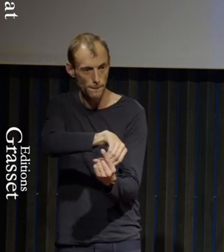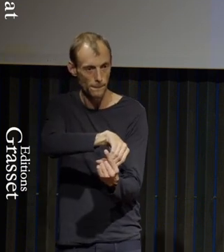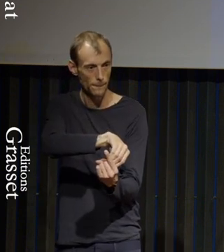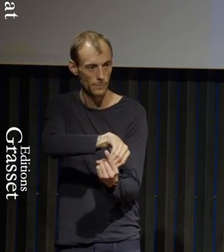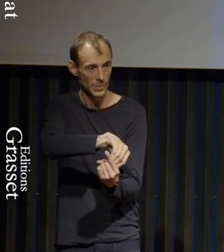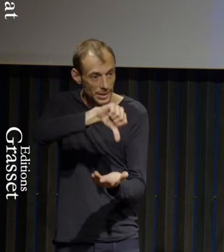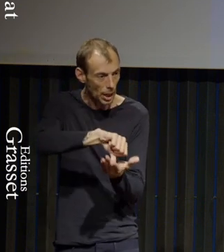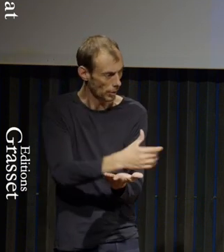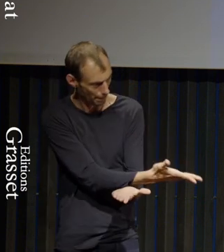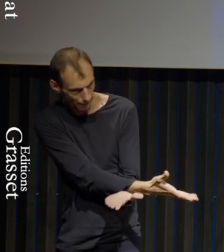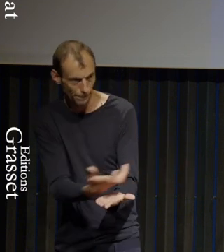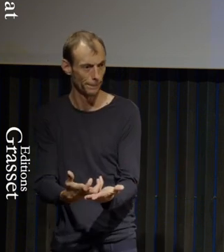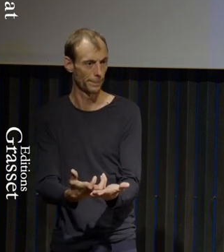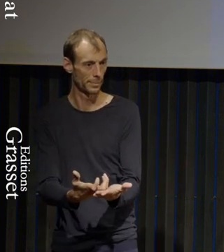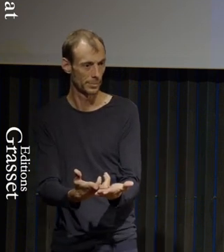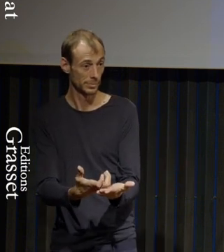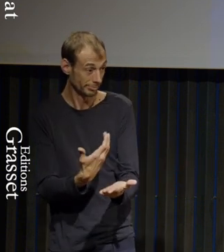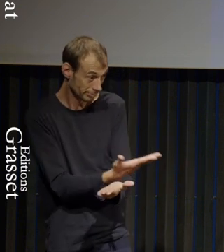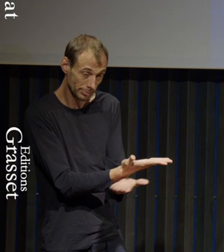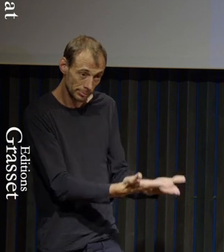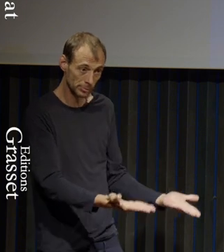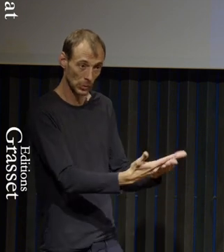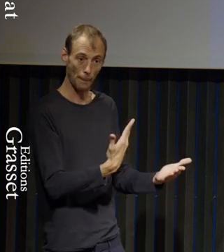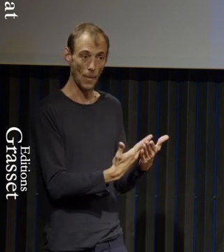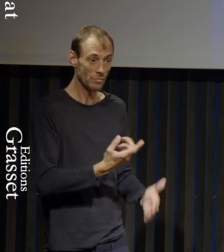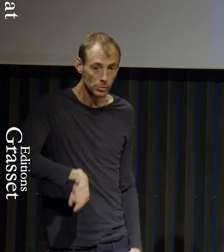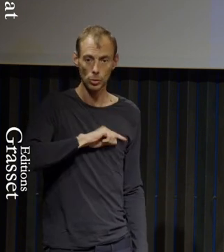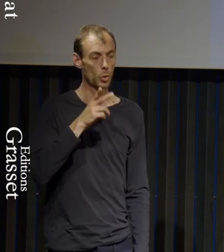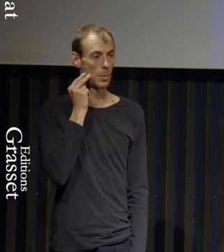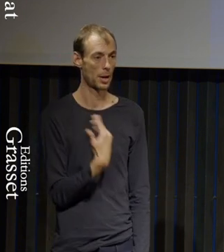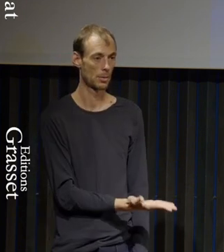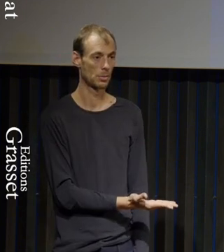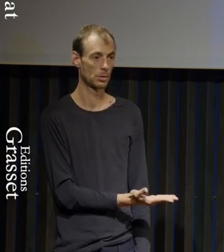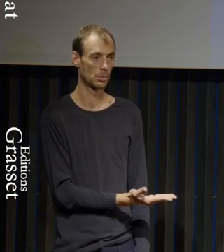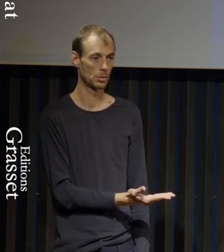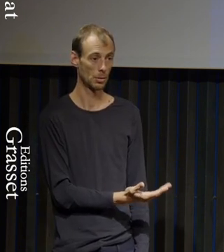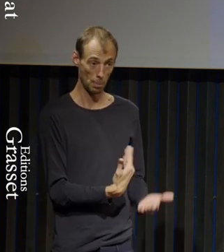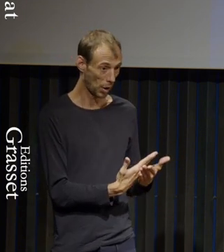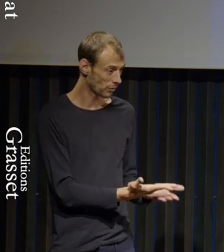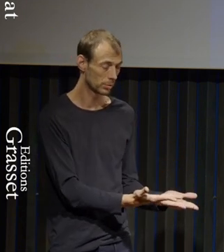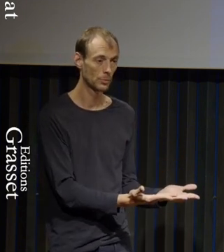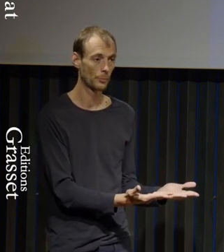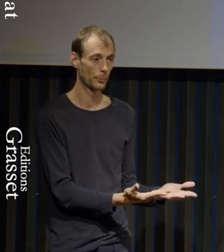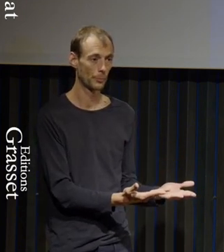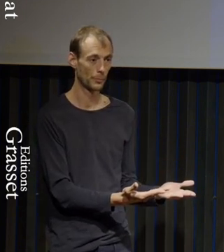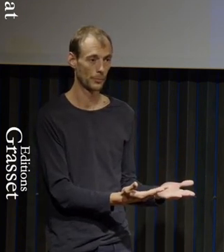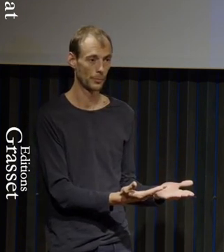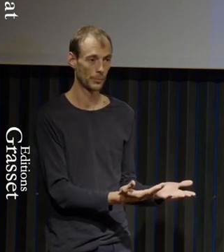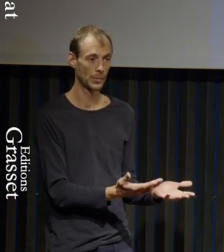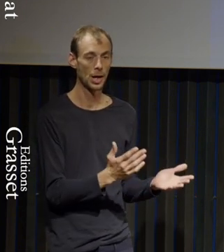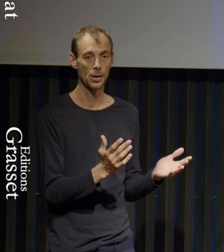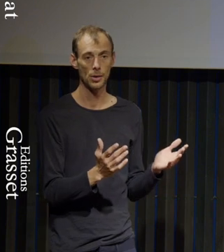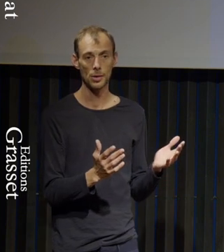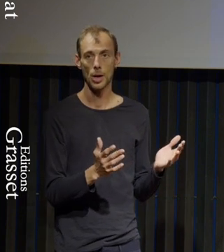réflexion quelque chose de profondément éthique. Le terme est peut-être galvaudé aujourd'hui,